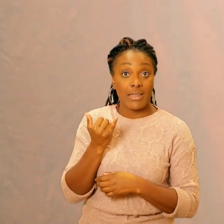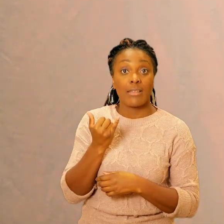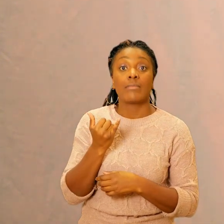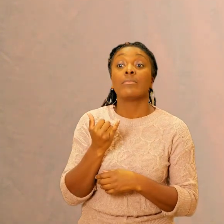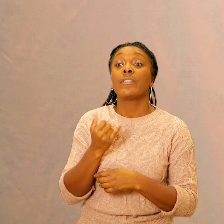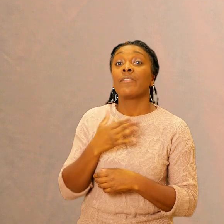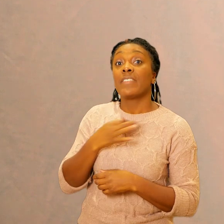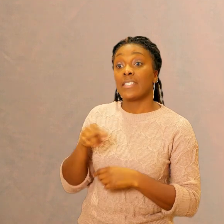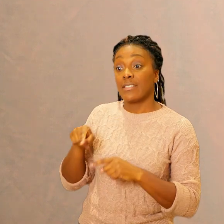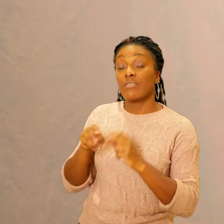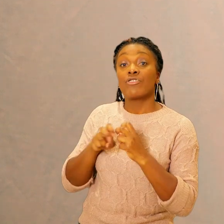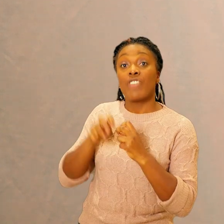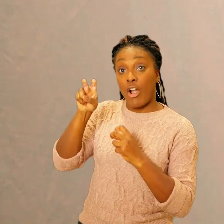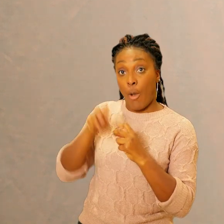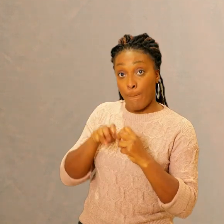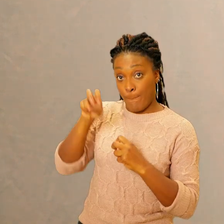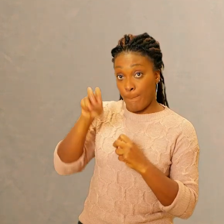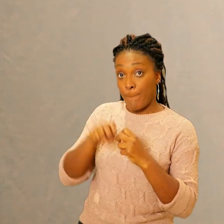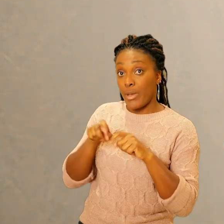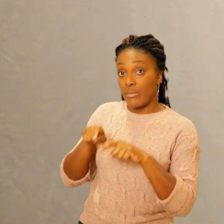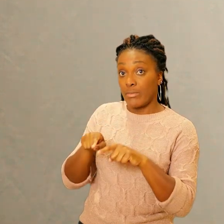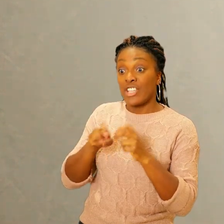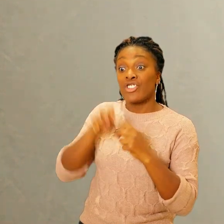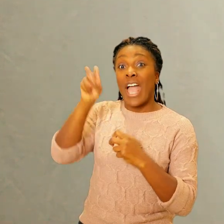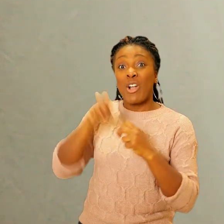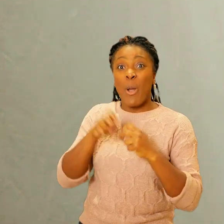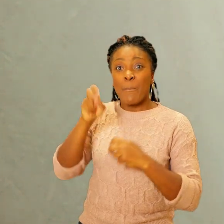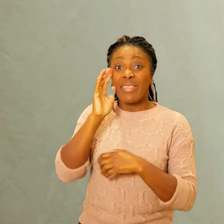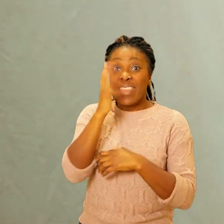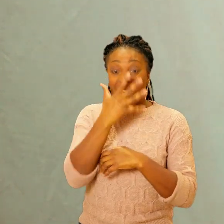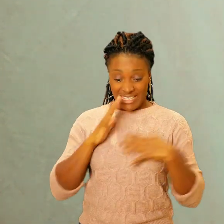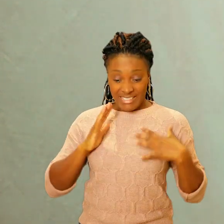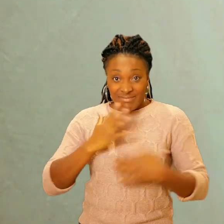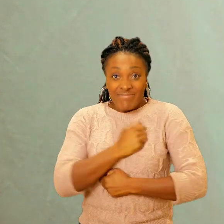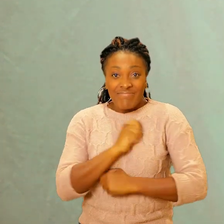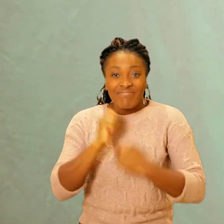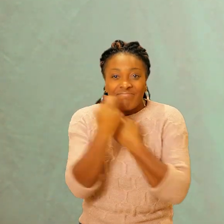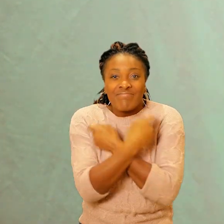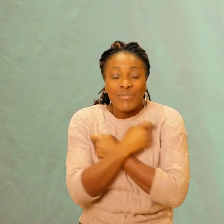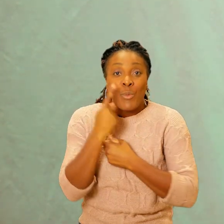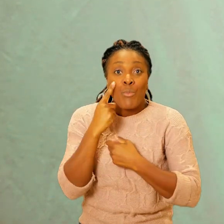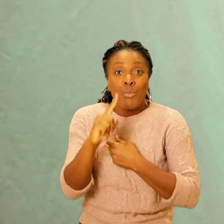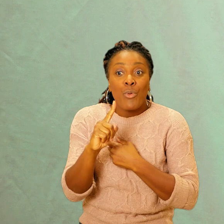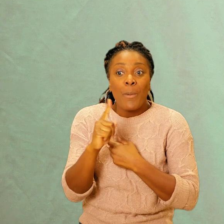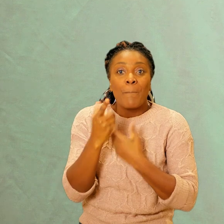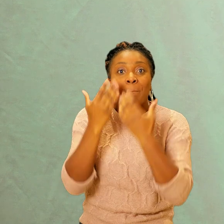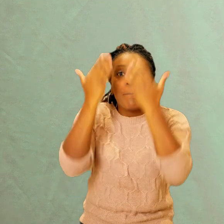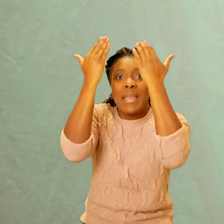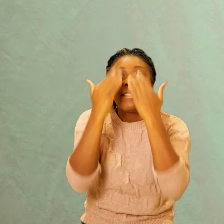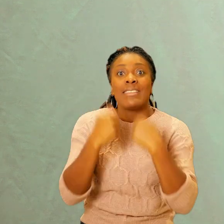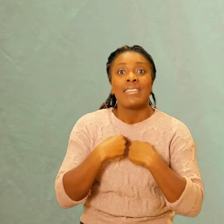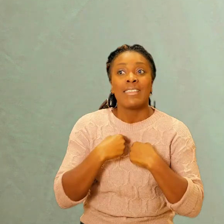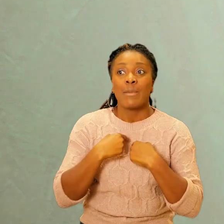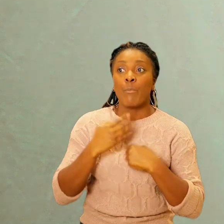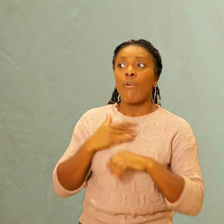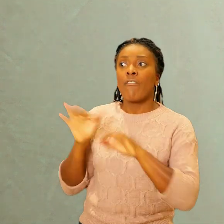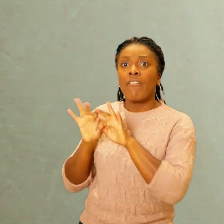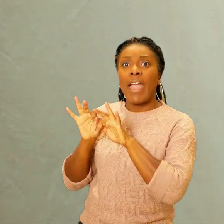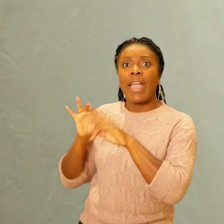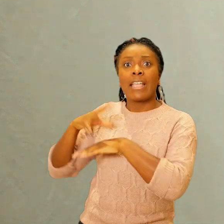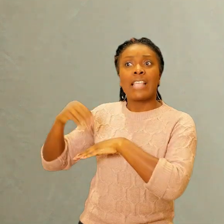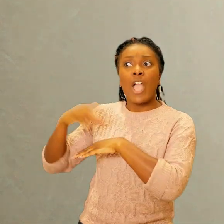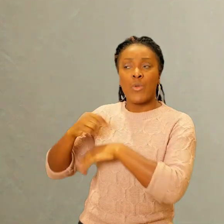de Jacob, Jacob va se déguiser pour récupérer la bénédiction que Ésaü aurait